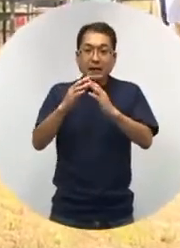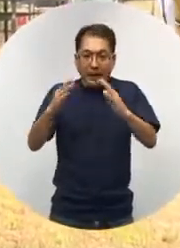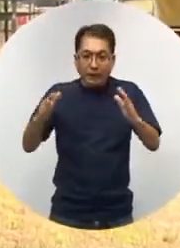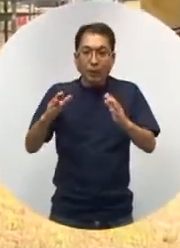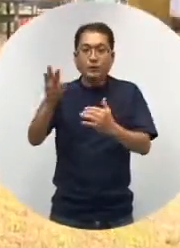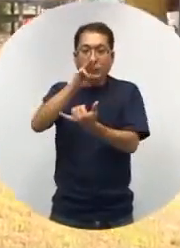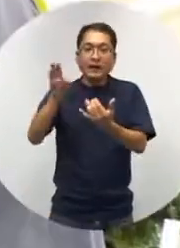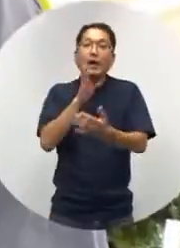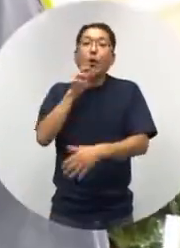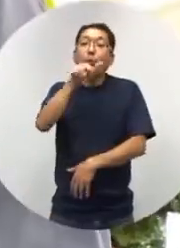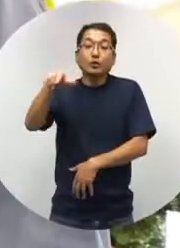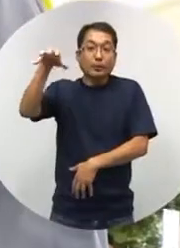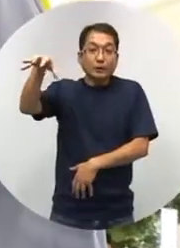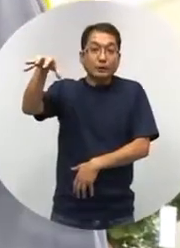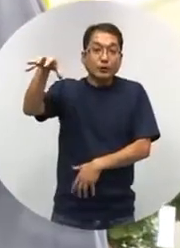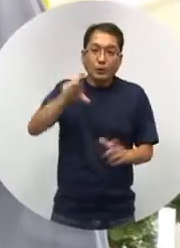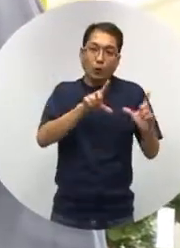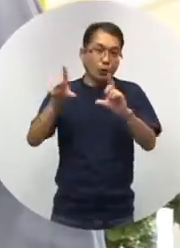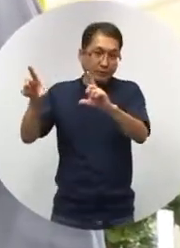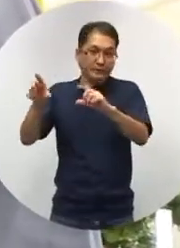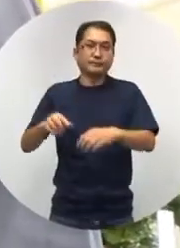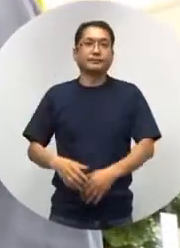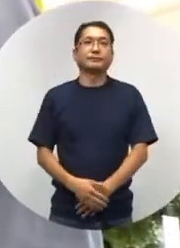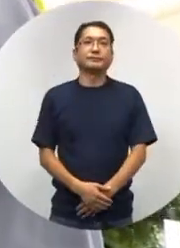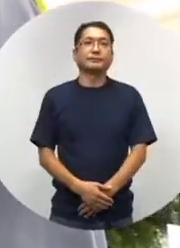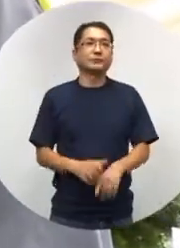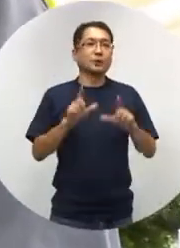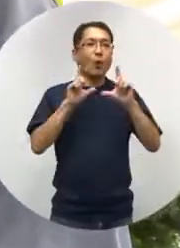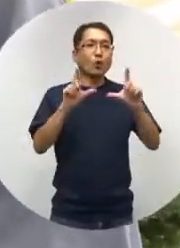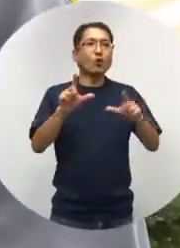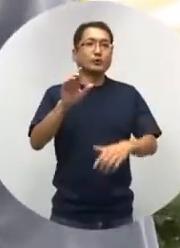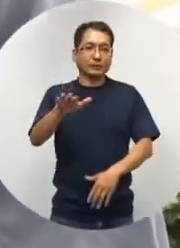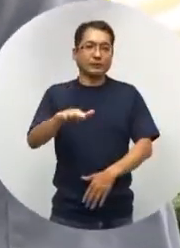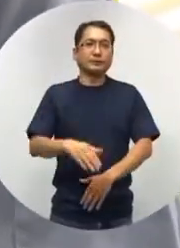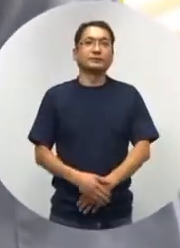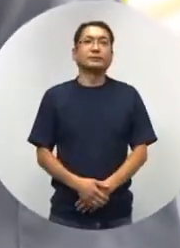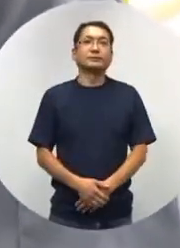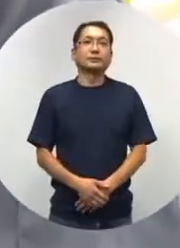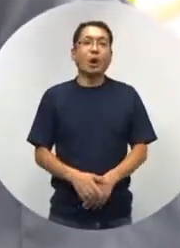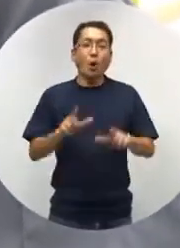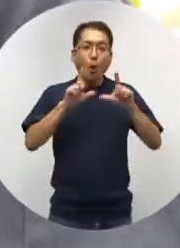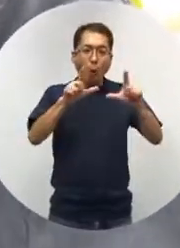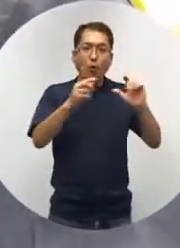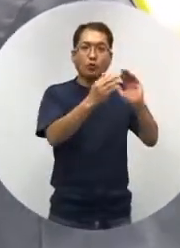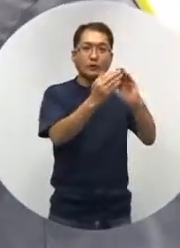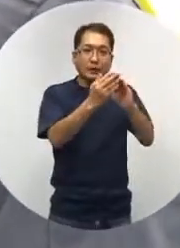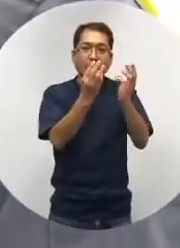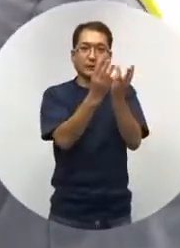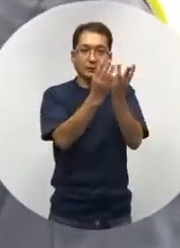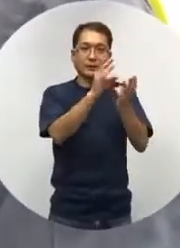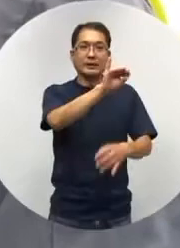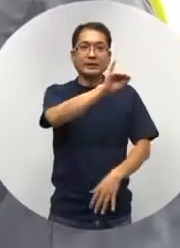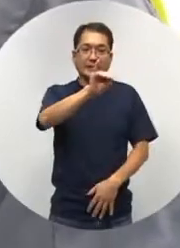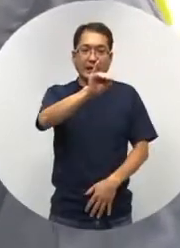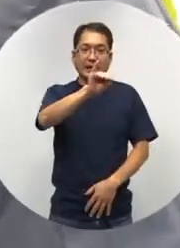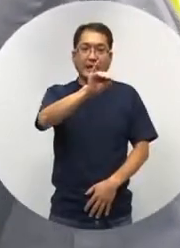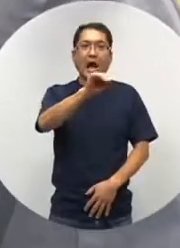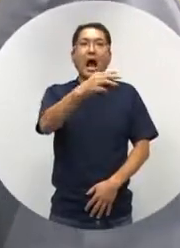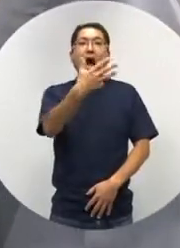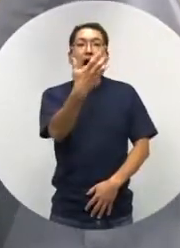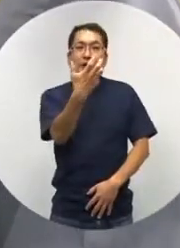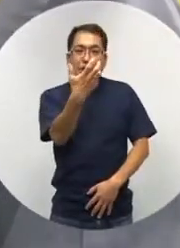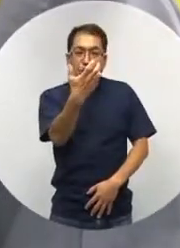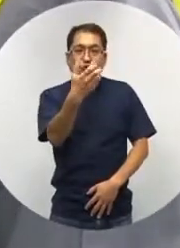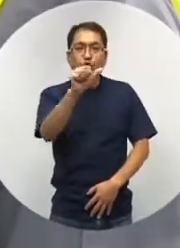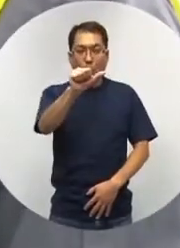ます。 報告します。報告世帯1000飛んで